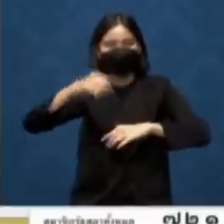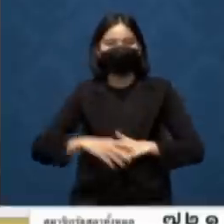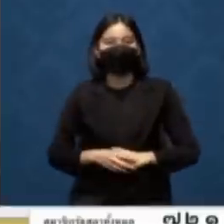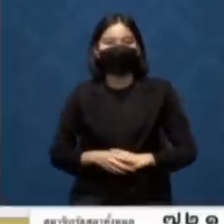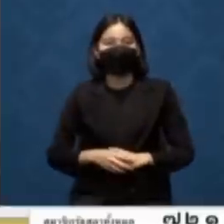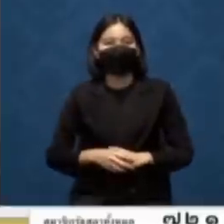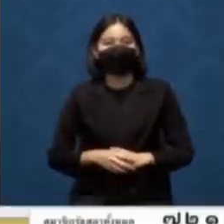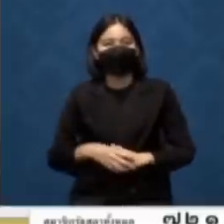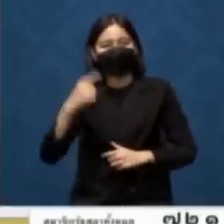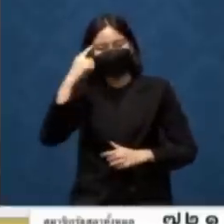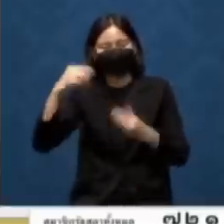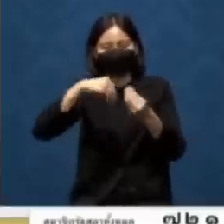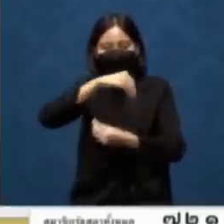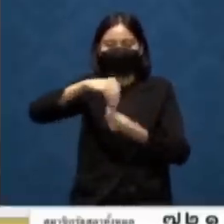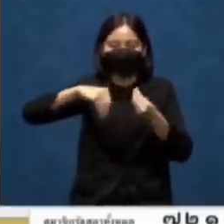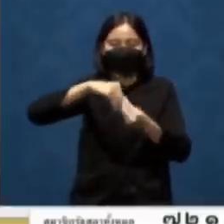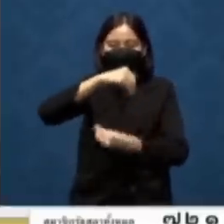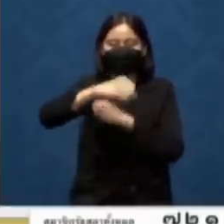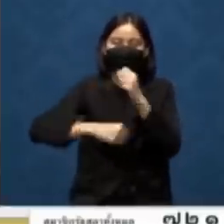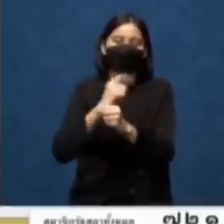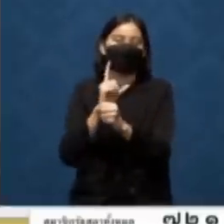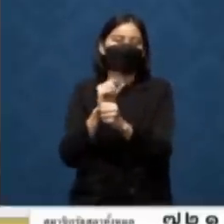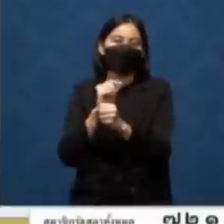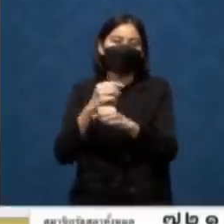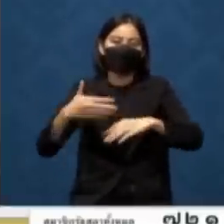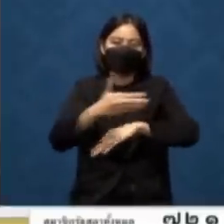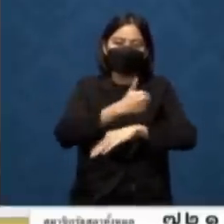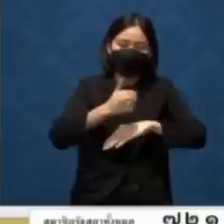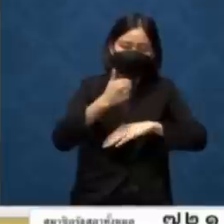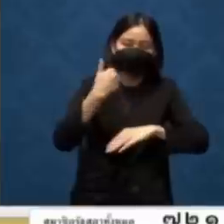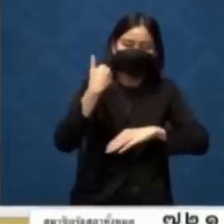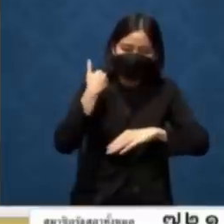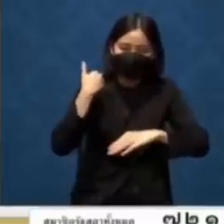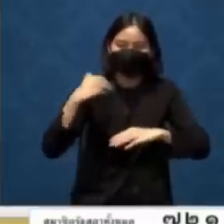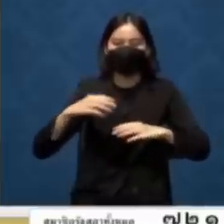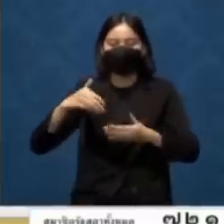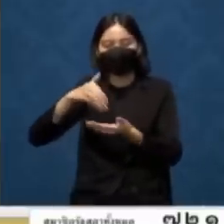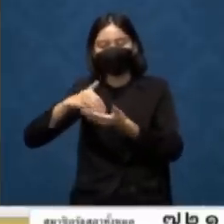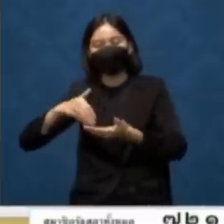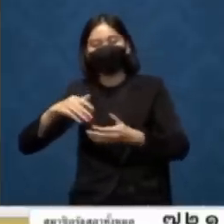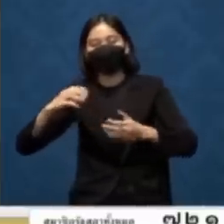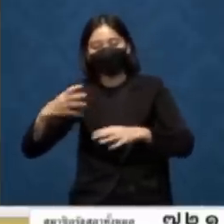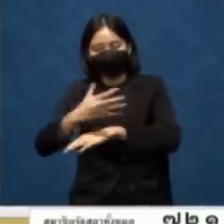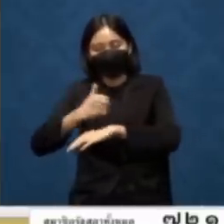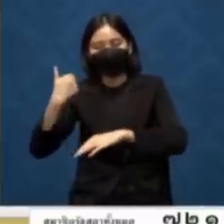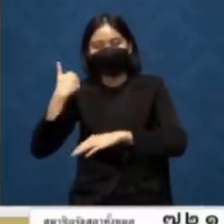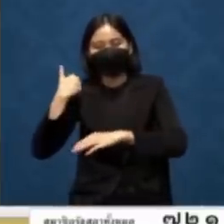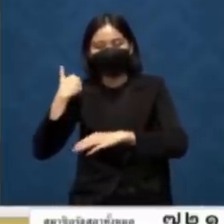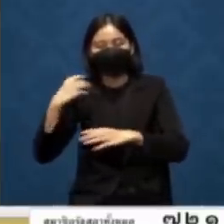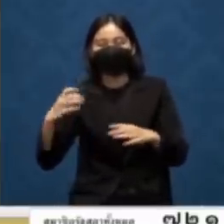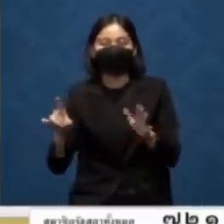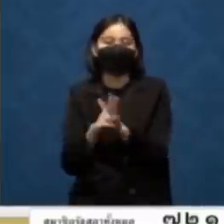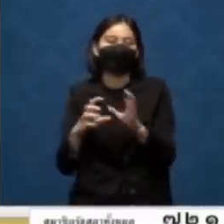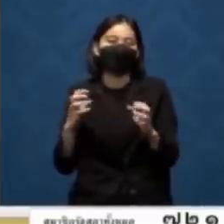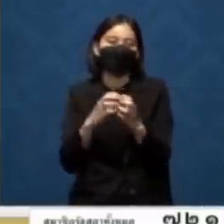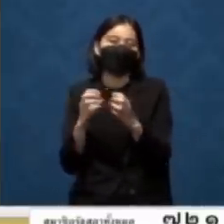เพรเมื่แลวกจะวนอรอบเดิมครั 20 กาปี ที่ทองถดมมีอำนะจส่วกลภูมิภรรคกมีอนะจแล้วก็ซ้อนกันดันั้น ก